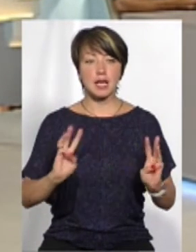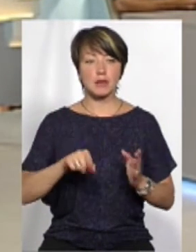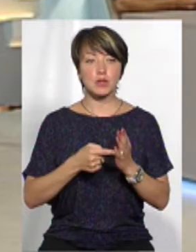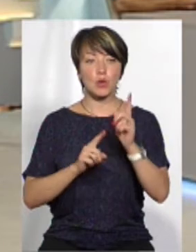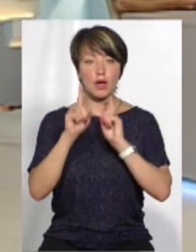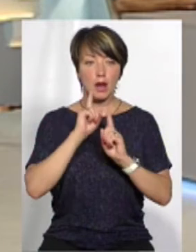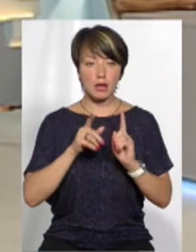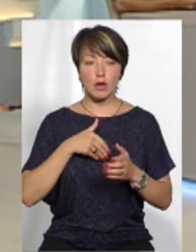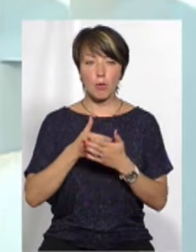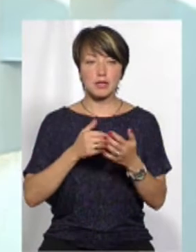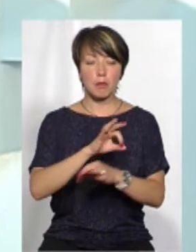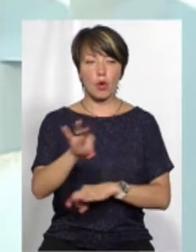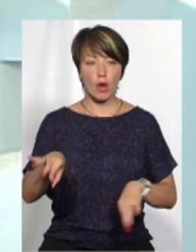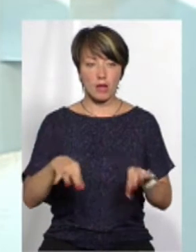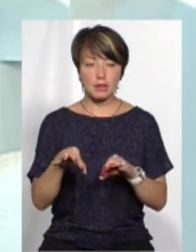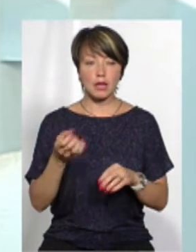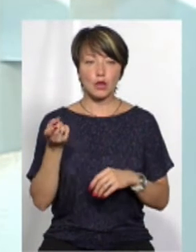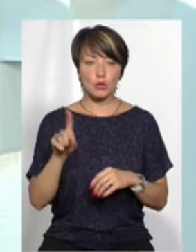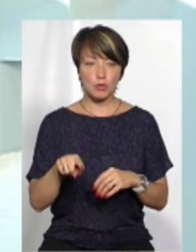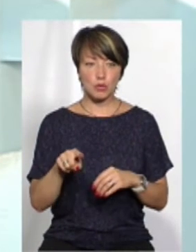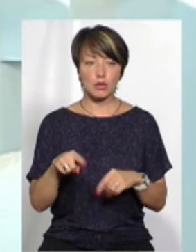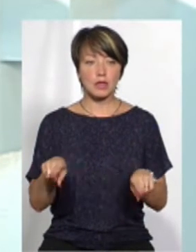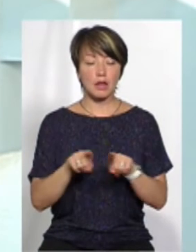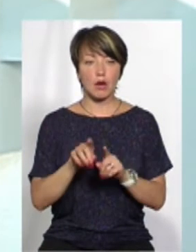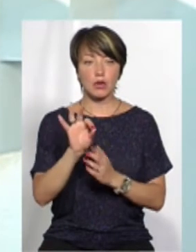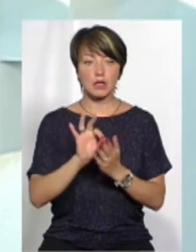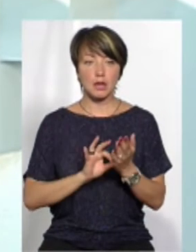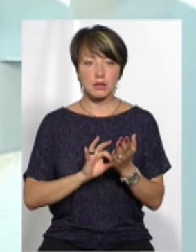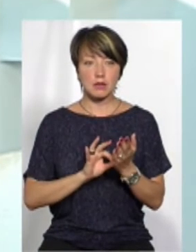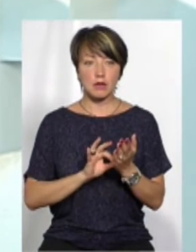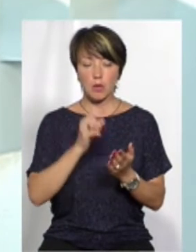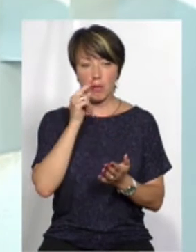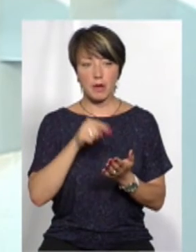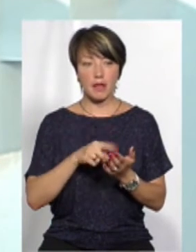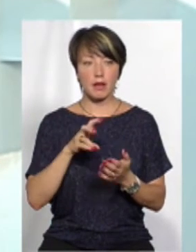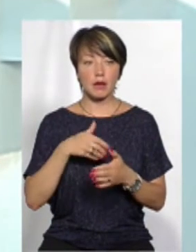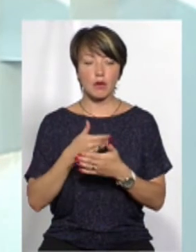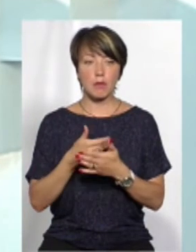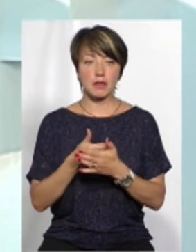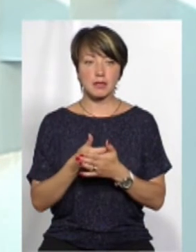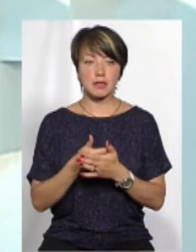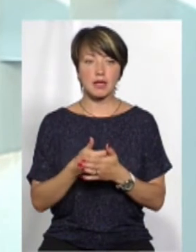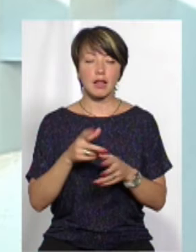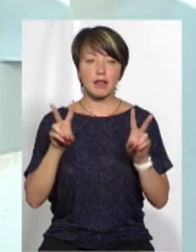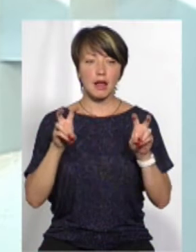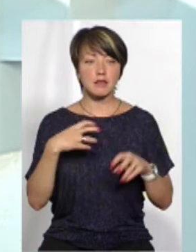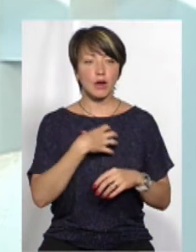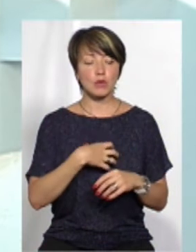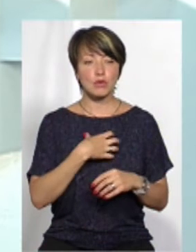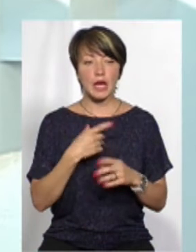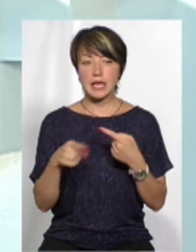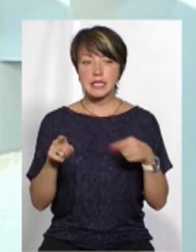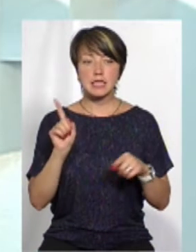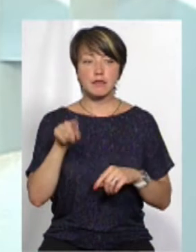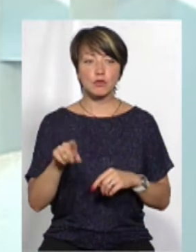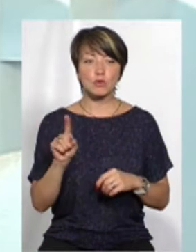ради платформа «Громадський проєкт». Тому ось так одразу попадаємо на громадський, так, назва ключова.